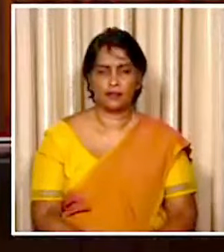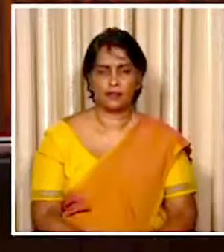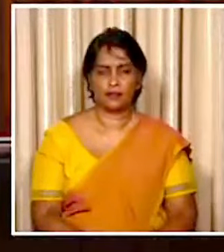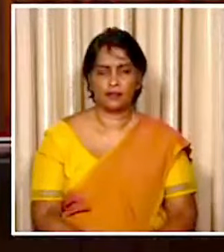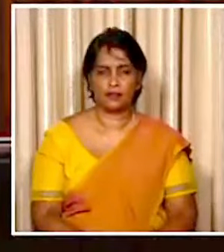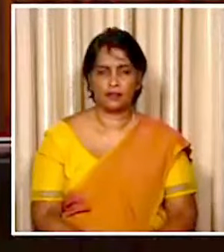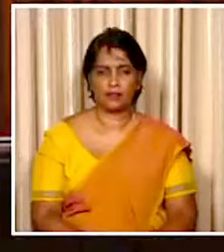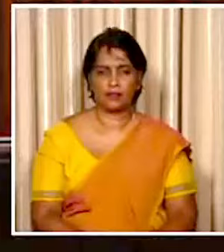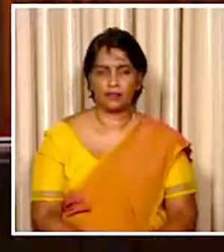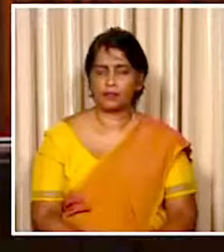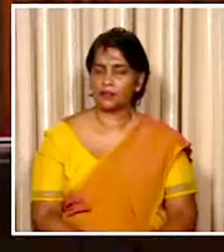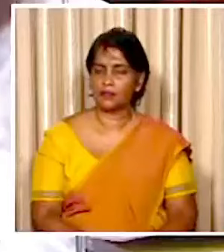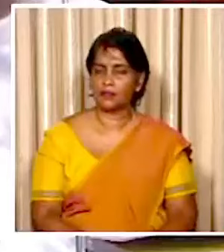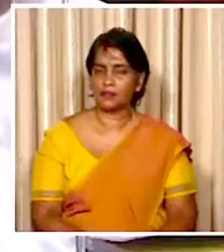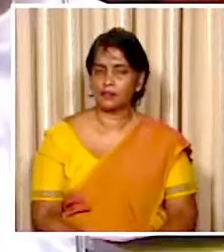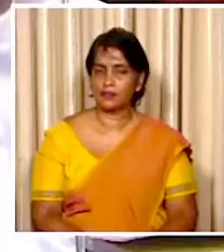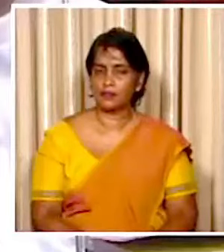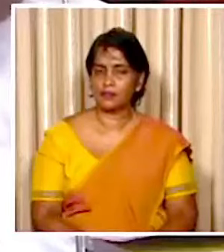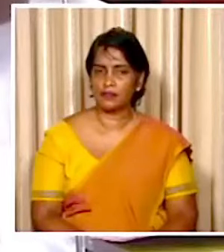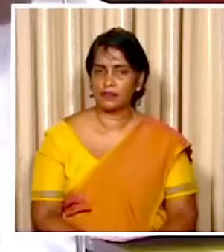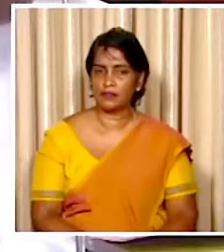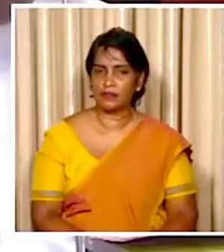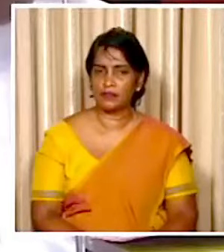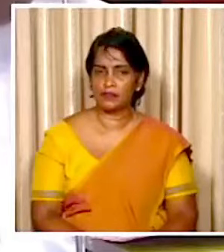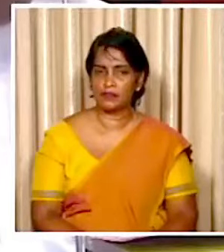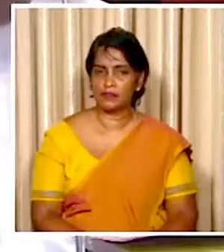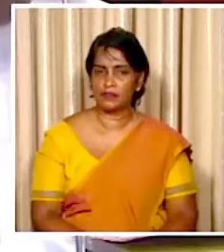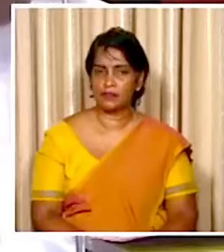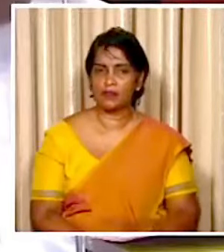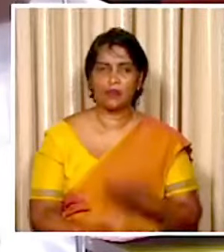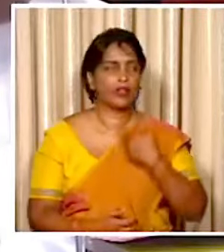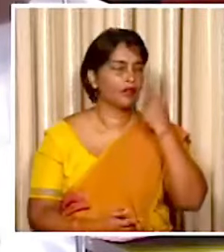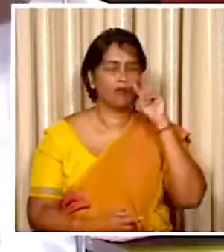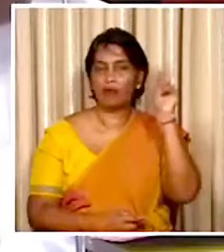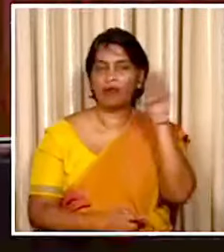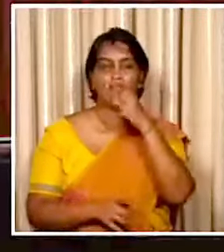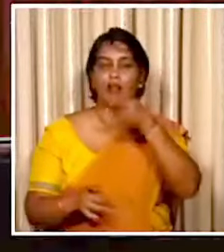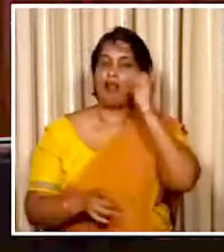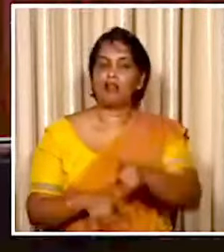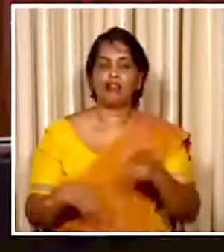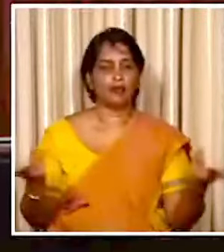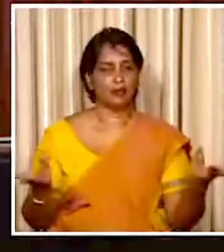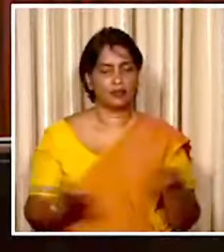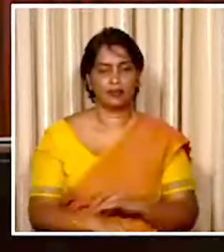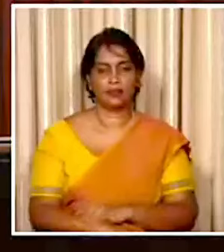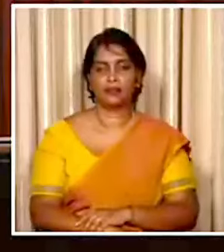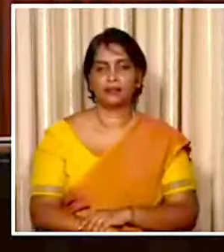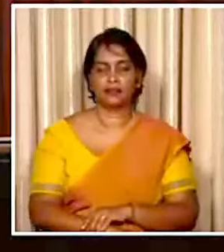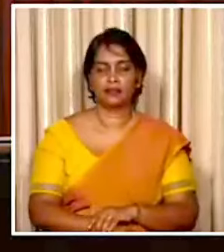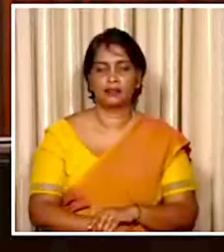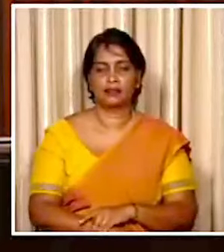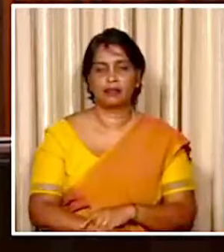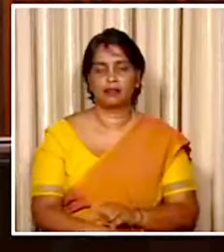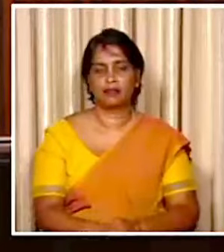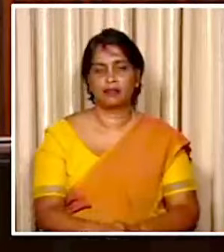පැය භාවිත හැමදාම වෙන්නේ ඒකනේ අපි හාක වඩා ගත්තොත් සම්බන්ධයි කියනවා ඉතින් තමුන්නාන්සලා මේ ඒක වෙන වෙන දේවල් වලට පාවිච්චි